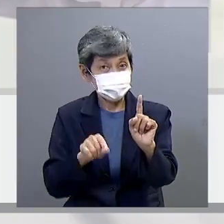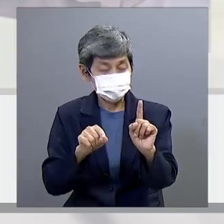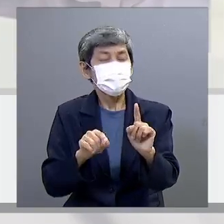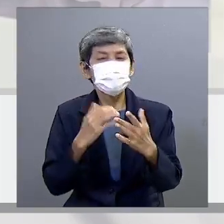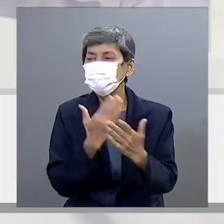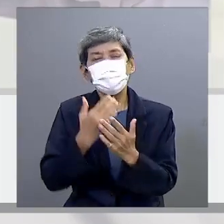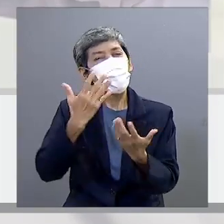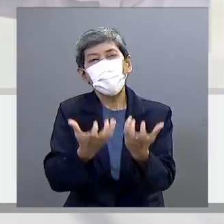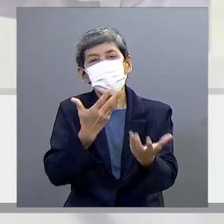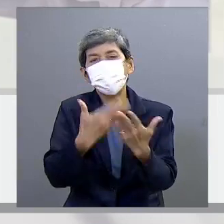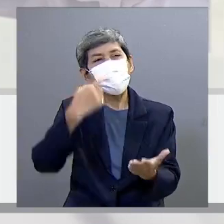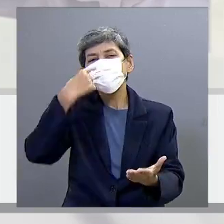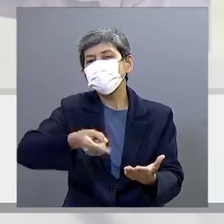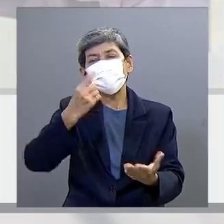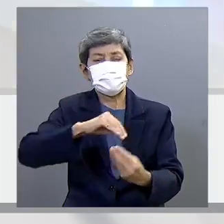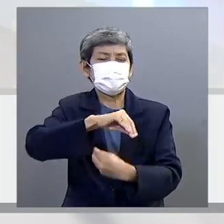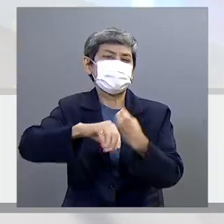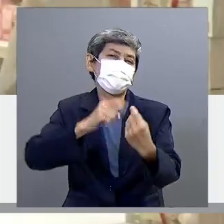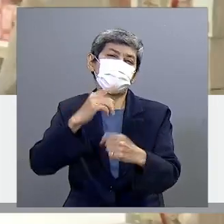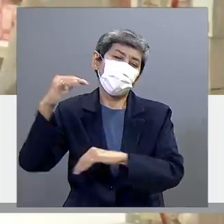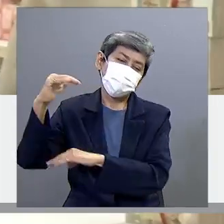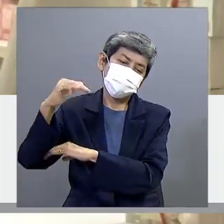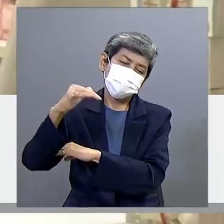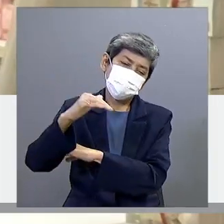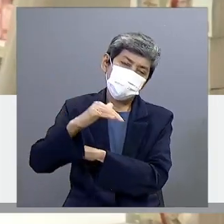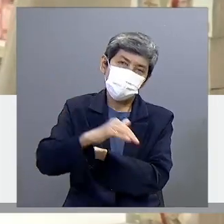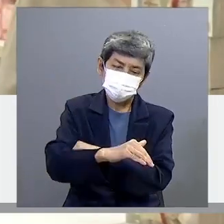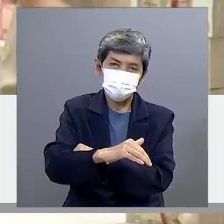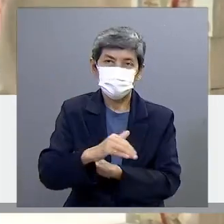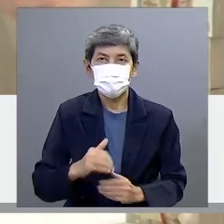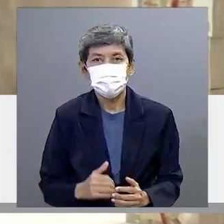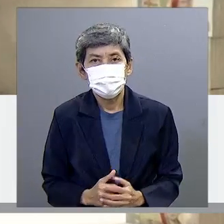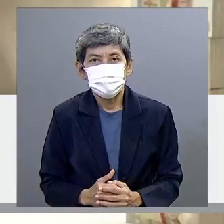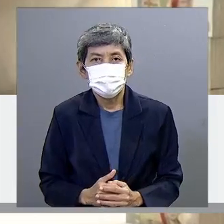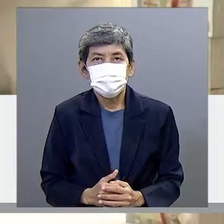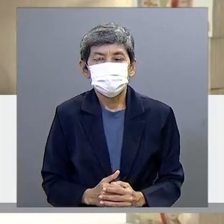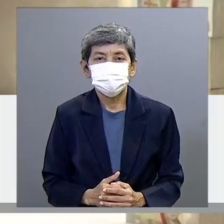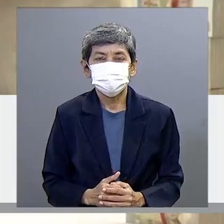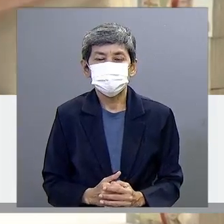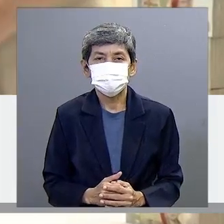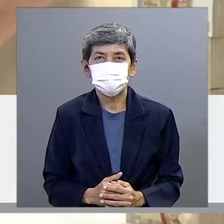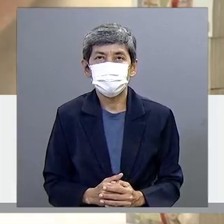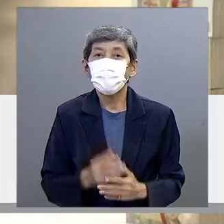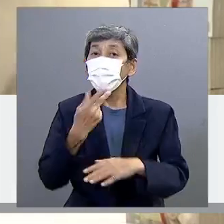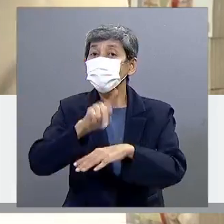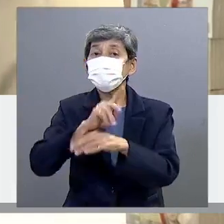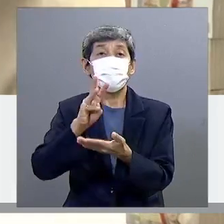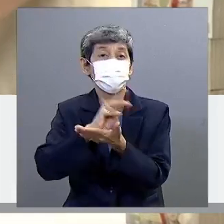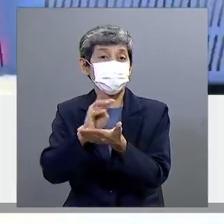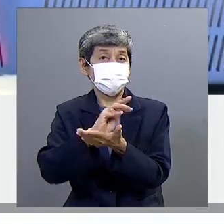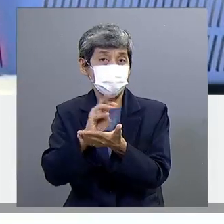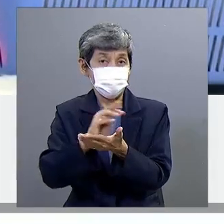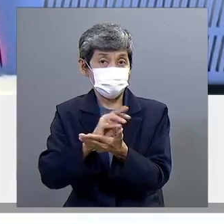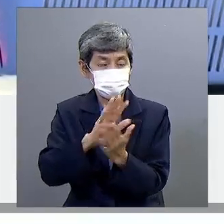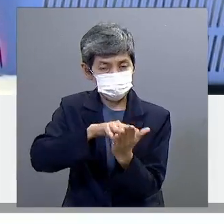มื่อถึงเวลานั้นเศรษฐกิจก็อาจจะดิ่งตัวลงค่ะนายบัณฑิตนิษฐาวรประธานมูลนิธินโยบายสาธาร